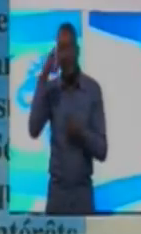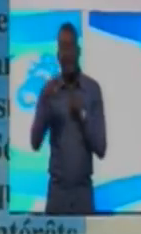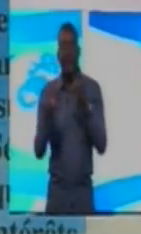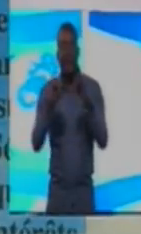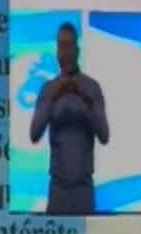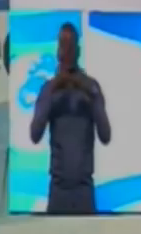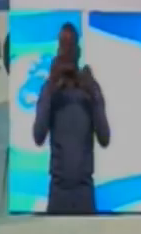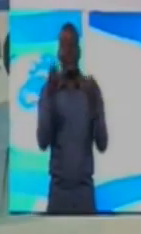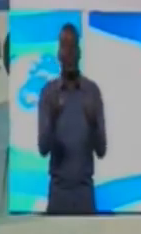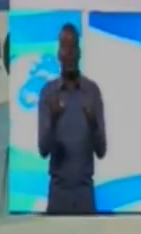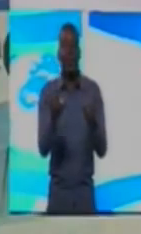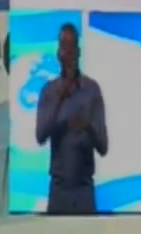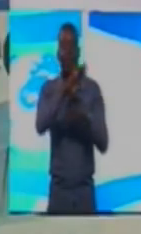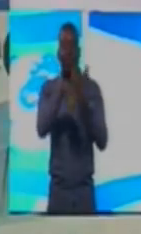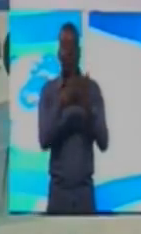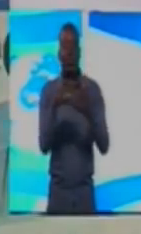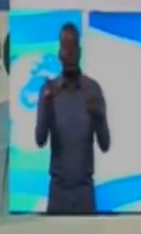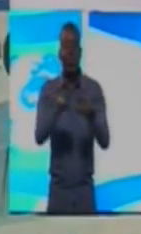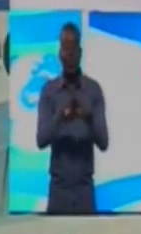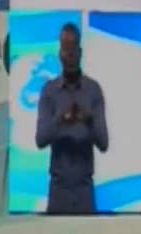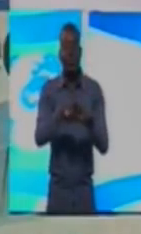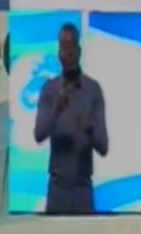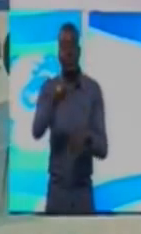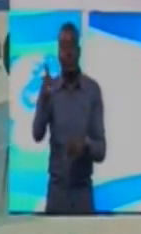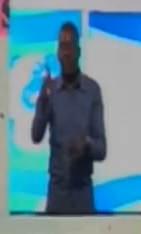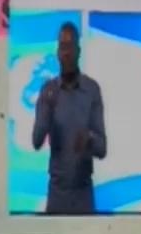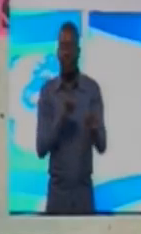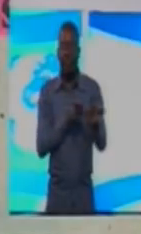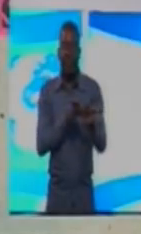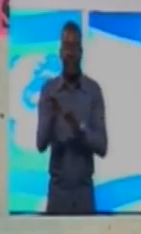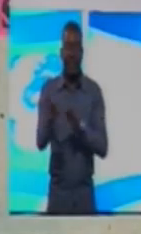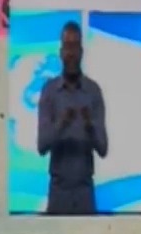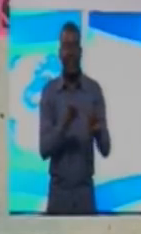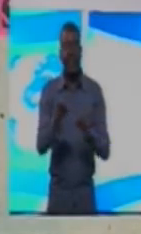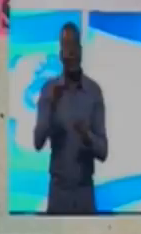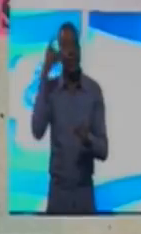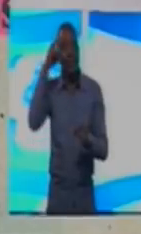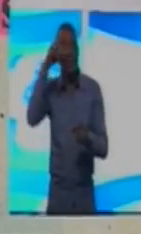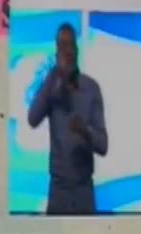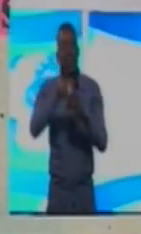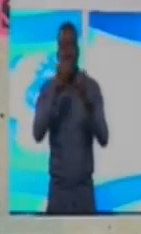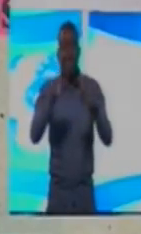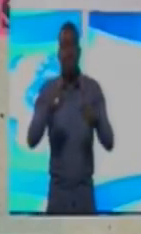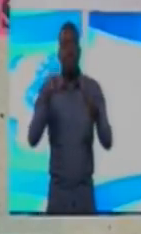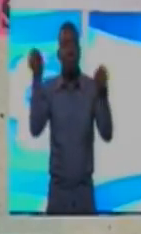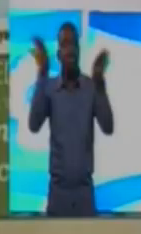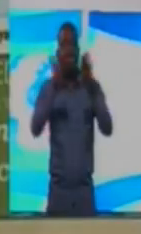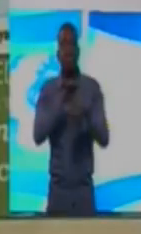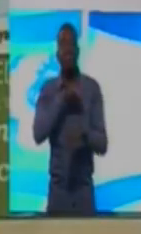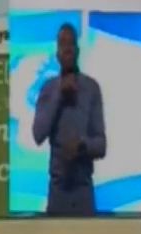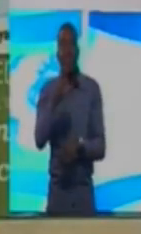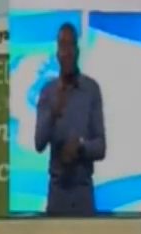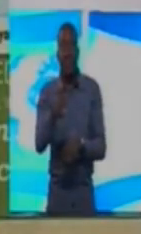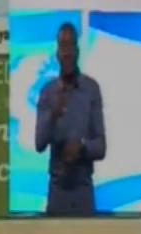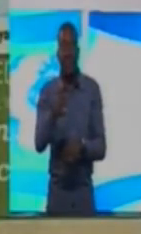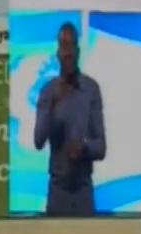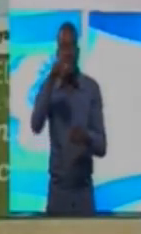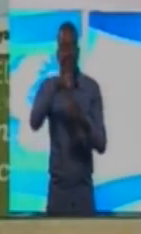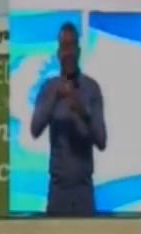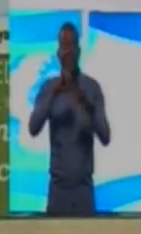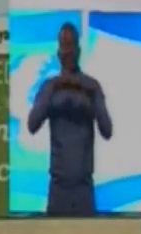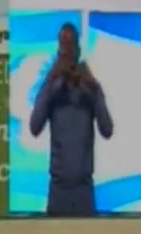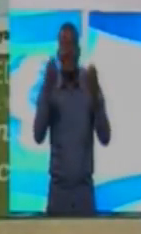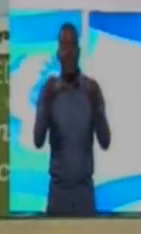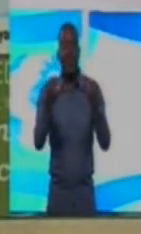Palga. Tout comme le journal Le Quotidien qui explique que la peine est assortie de sursis. Dans le journal Le Pays, Kémi